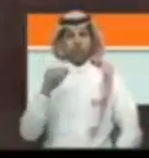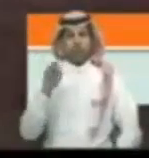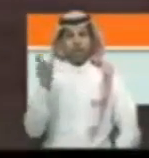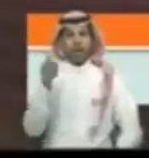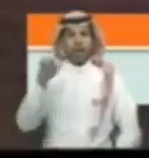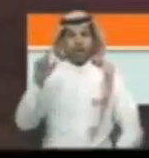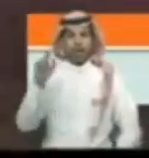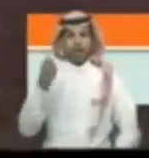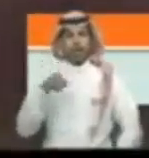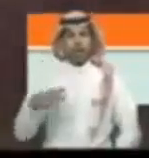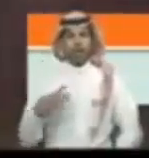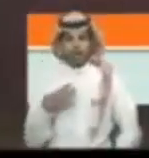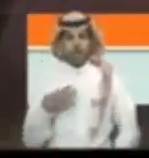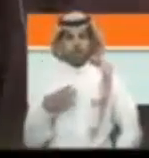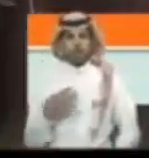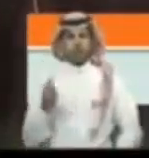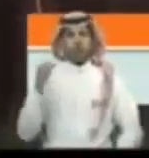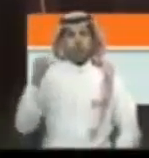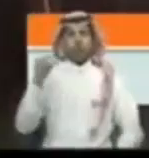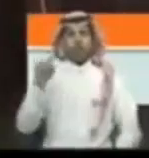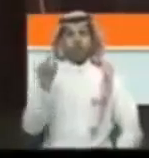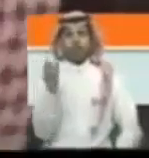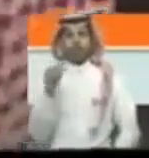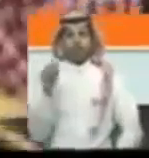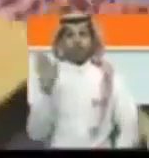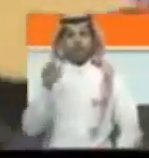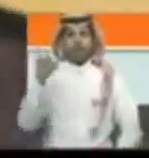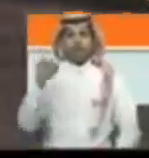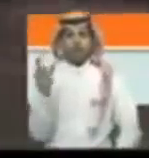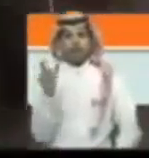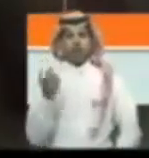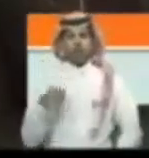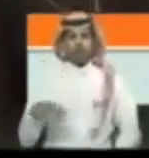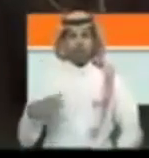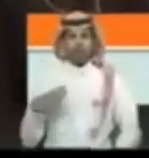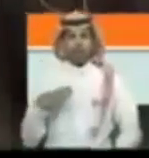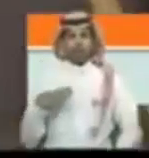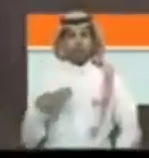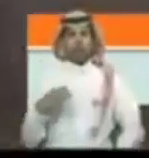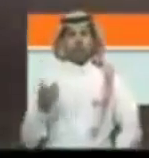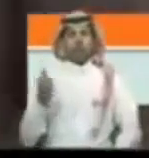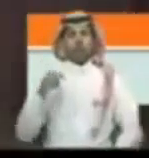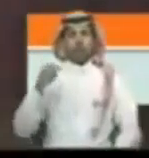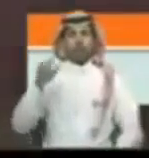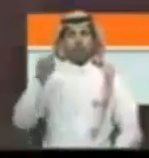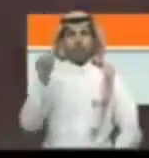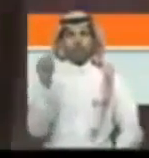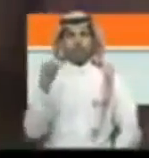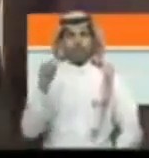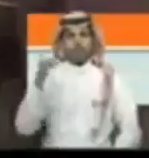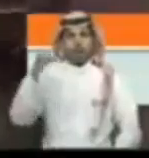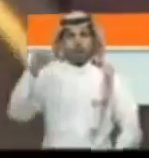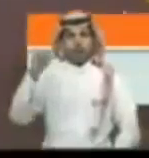بن محمد وصاحب السمو الأمير الدكتور بندر بن سلمان بن محمد وصاحب السمو الملكي الأمير بندر بن